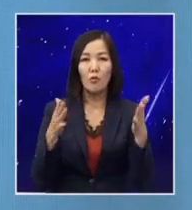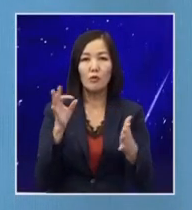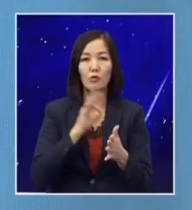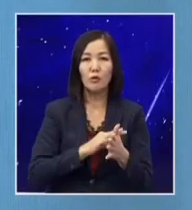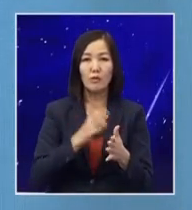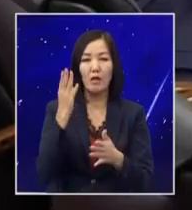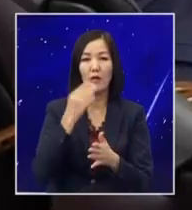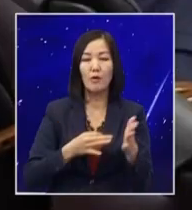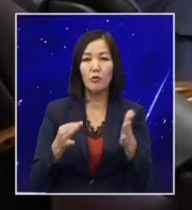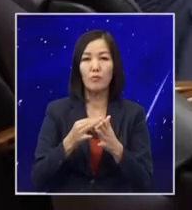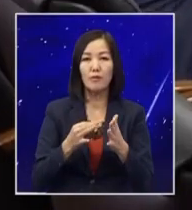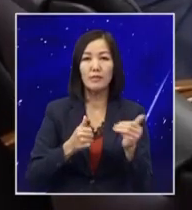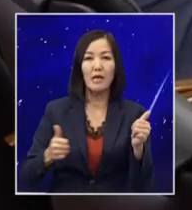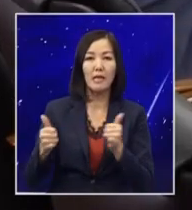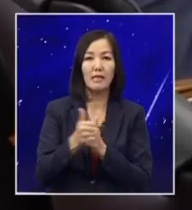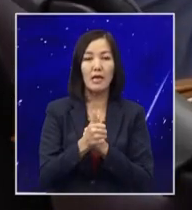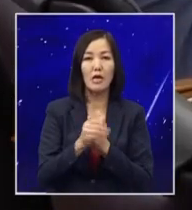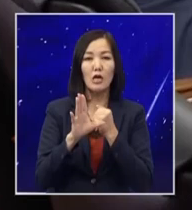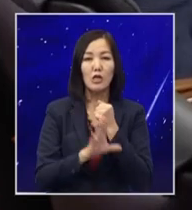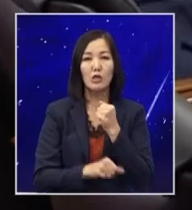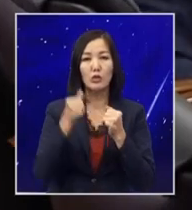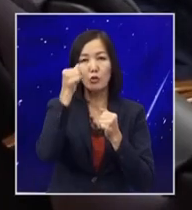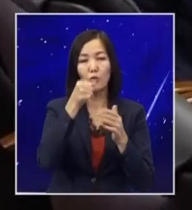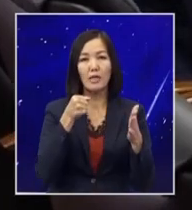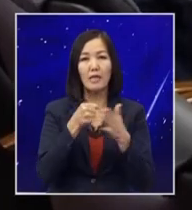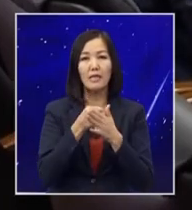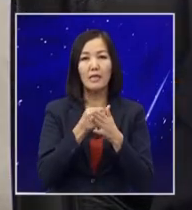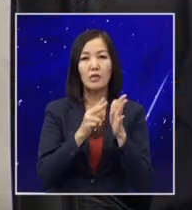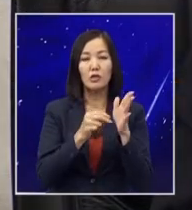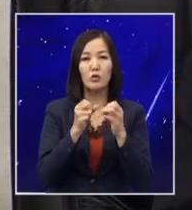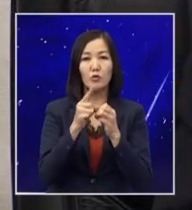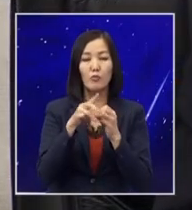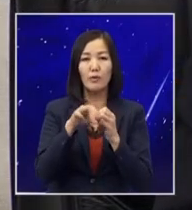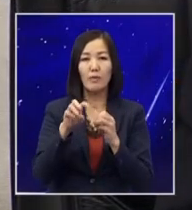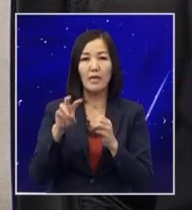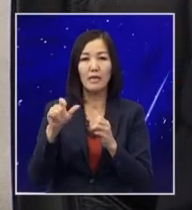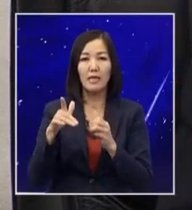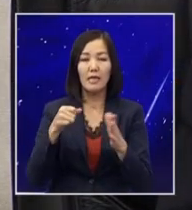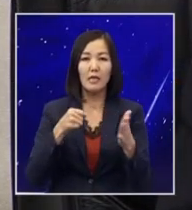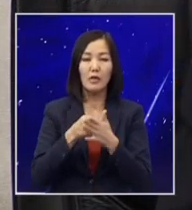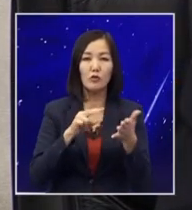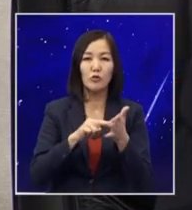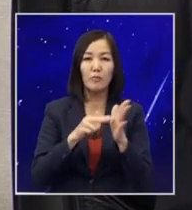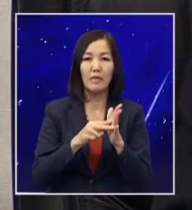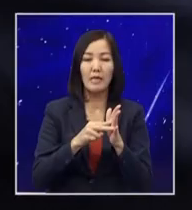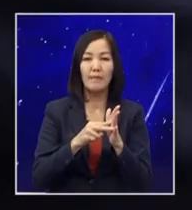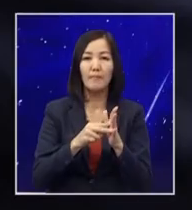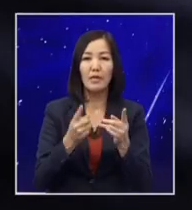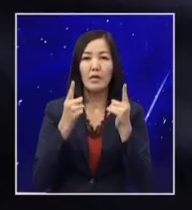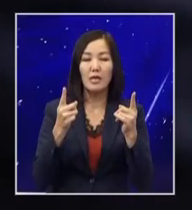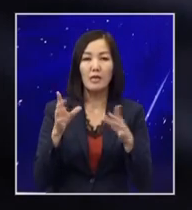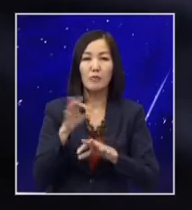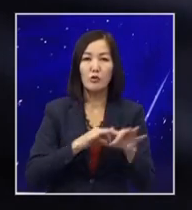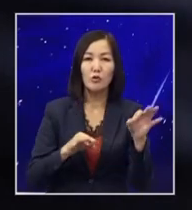алды Алматы облысы. Биыл жыл соңына инвестиция көлемін 711 миллиард теңгеге жеткізу жоспарда. Ілкімді жобалар